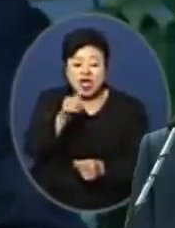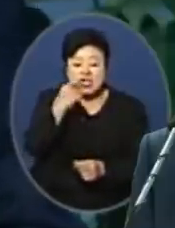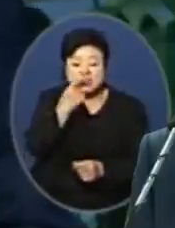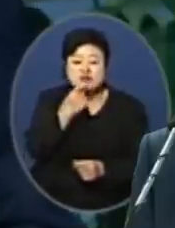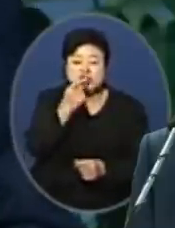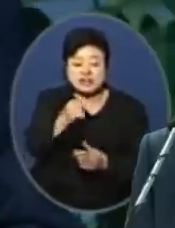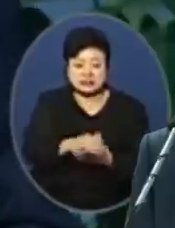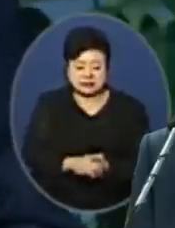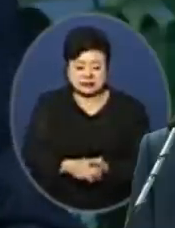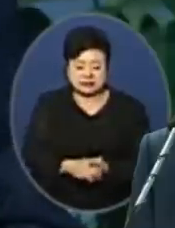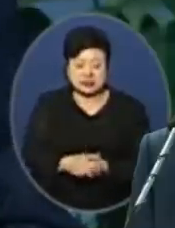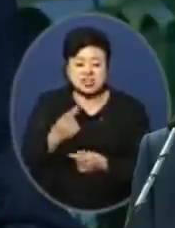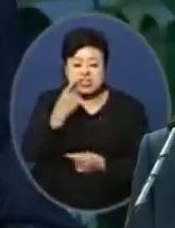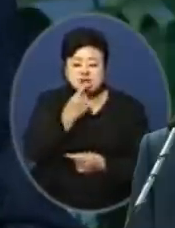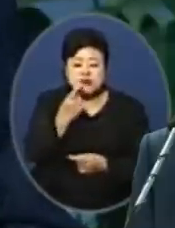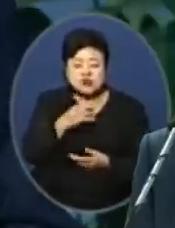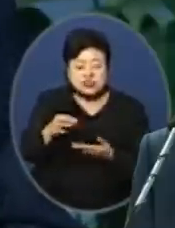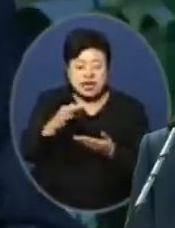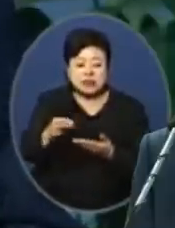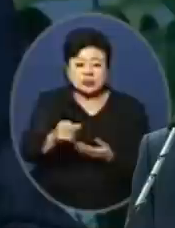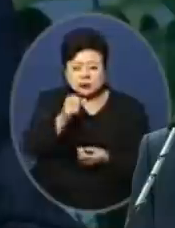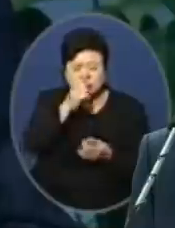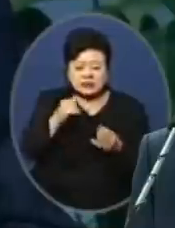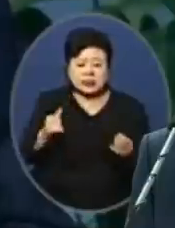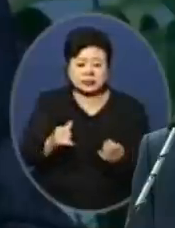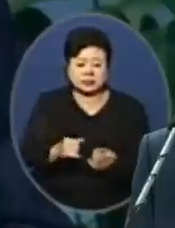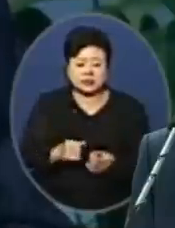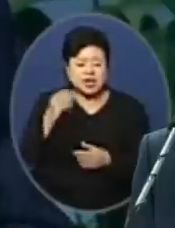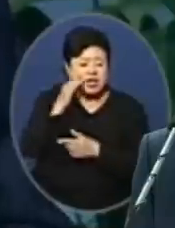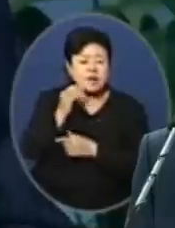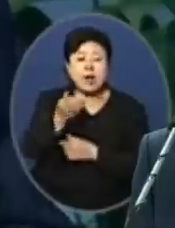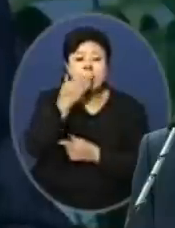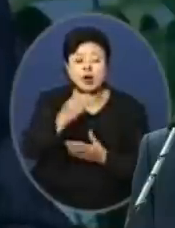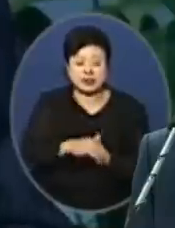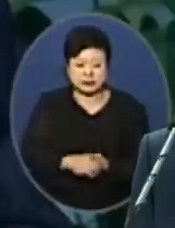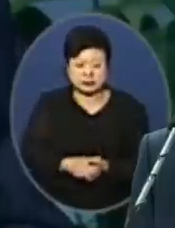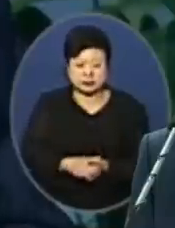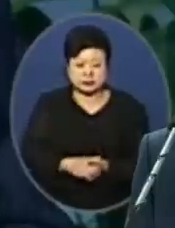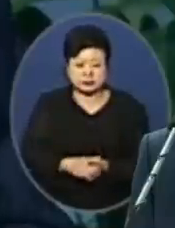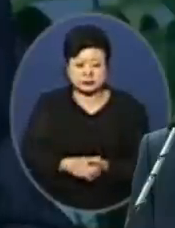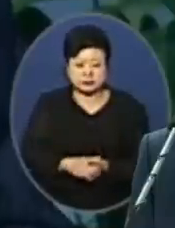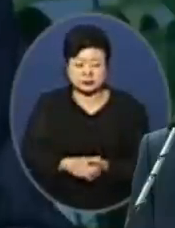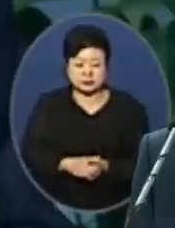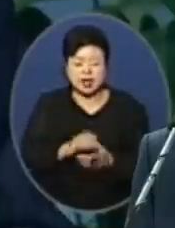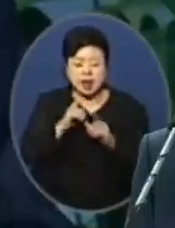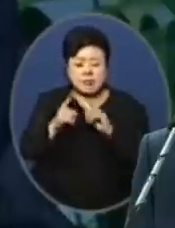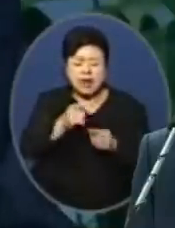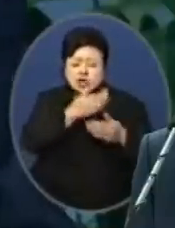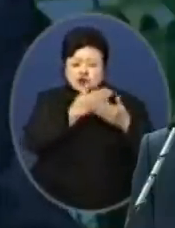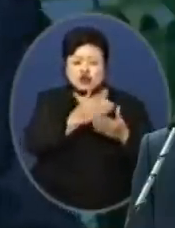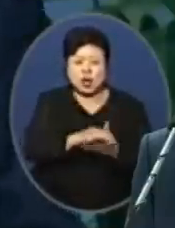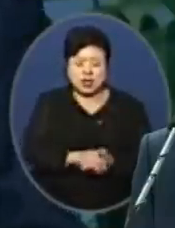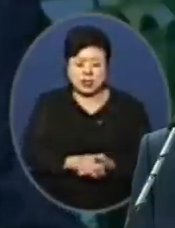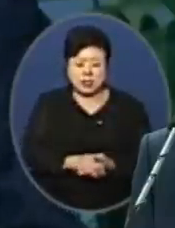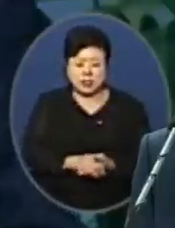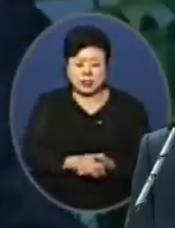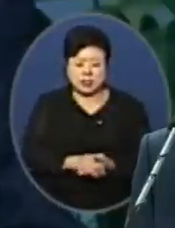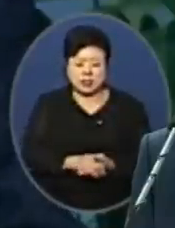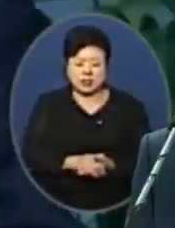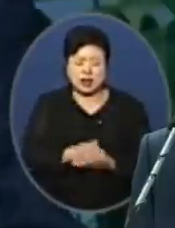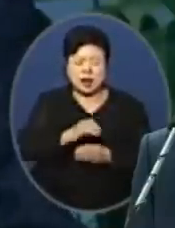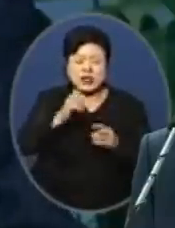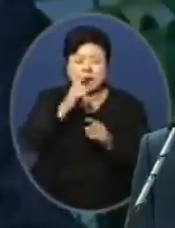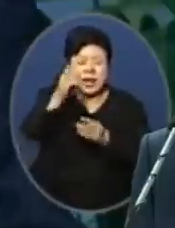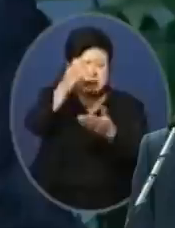입술에 있으니 입술을 사용하기 좋아하는 자는 그 열매를 먹으리라고 하는 것입니다. 말 중요해요. 헛된